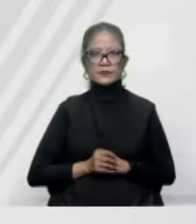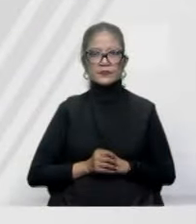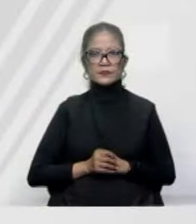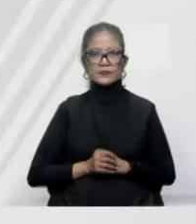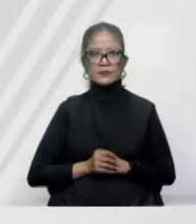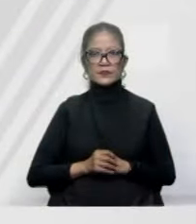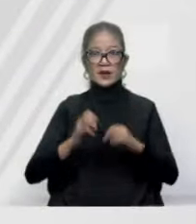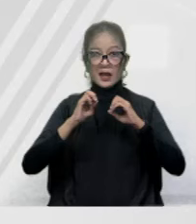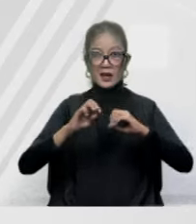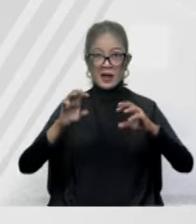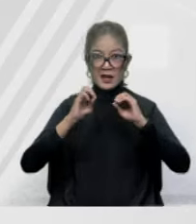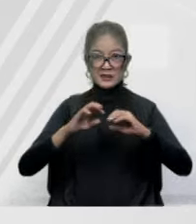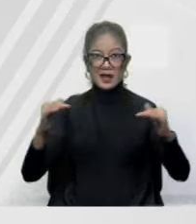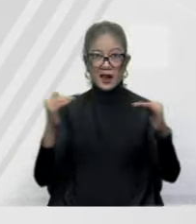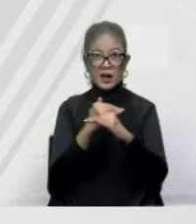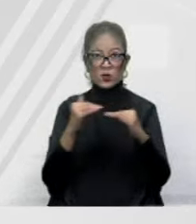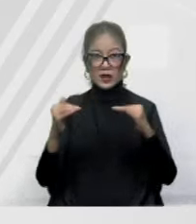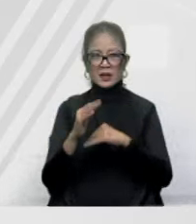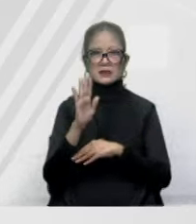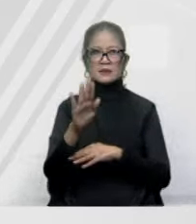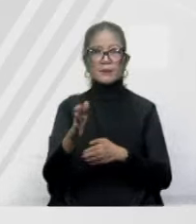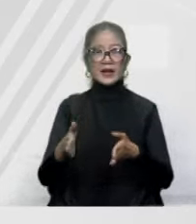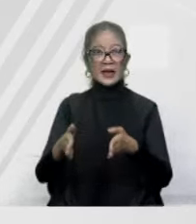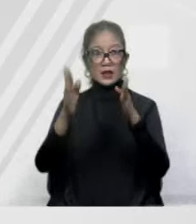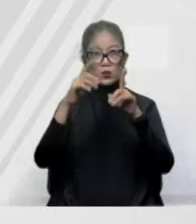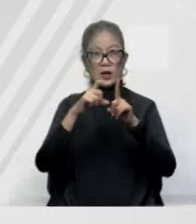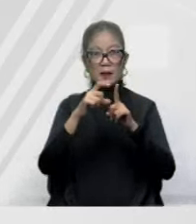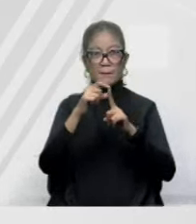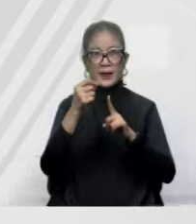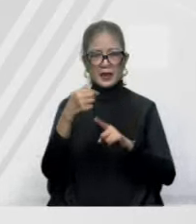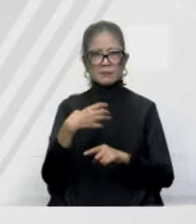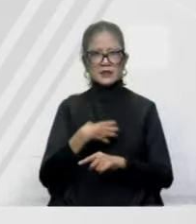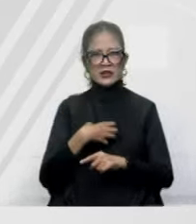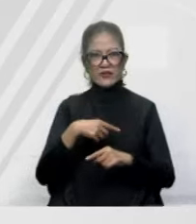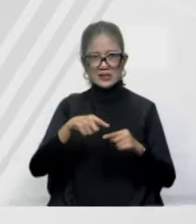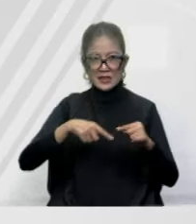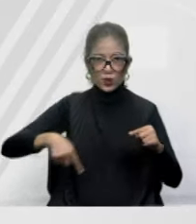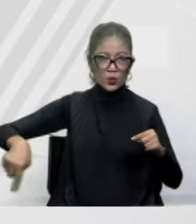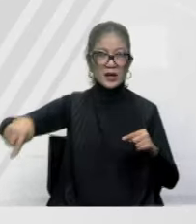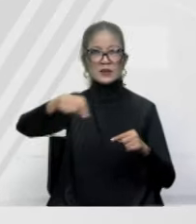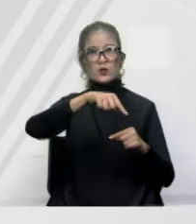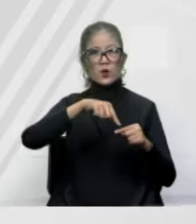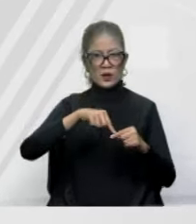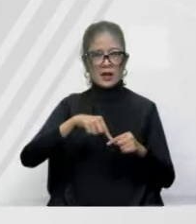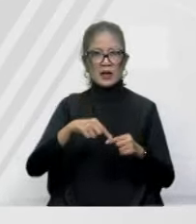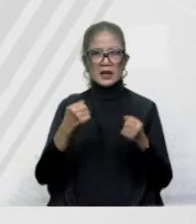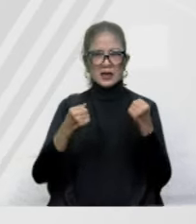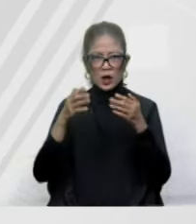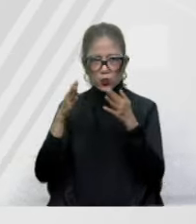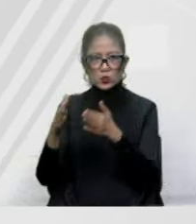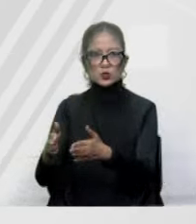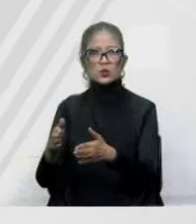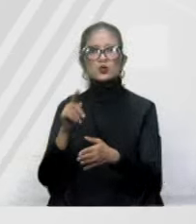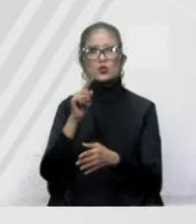Rekayasa lalu lintas juga akan dilakukan di sekitar gedung DPR, namun bersifat situasional. Untuk kendaraan yang akan keluar tol, di off-ramp